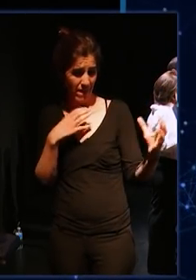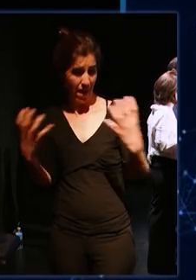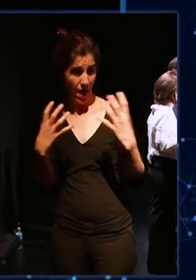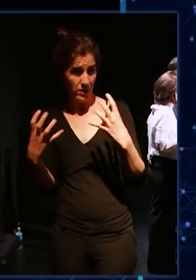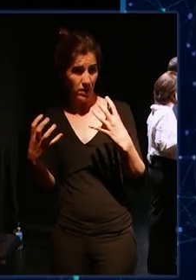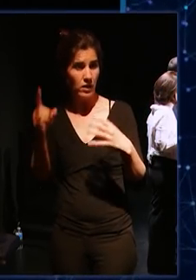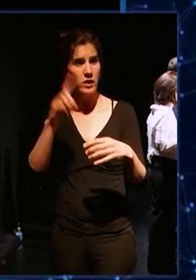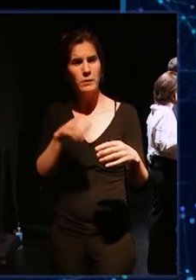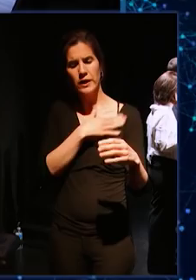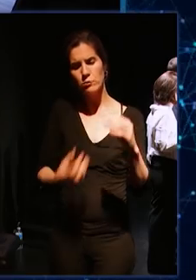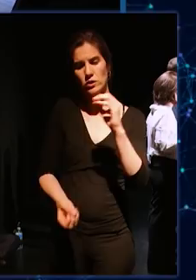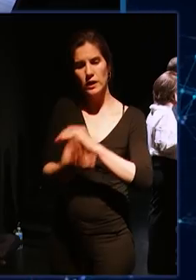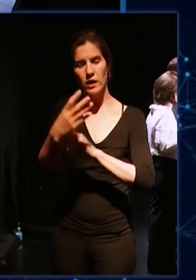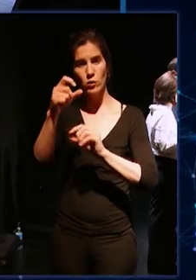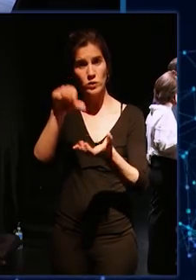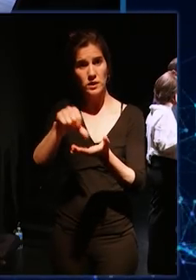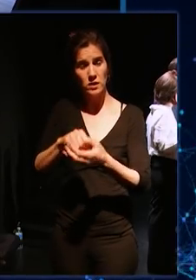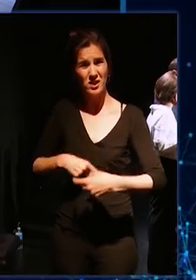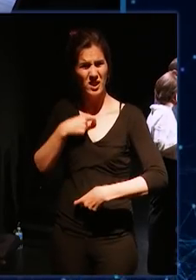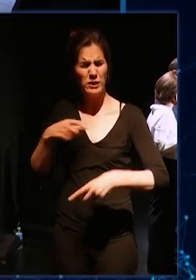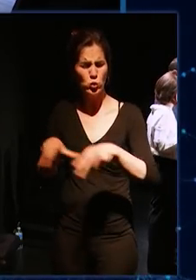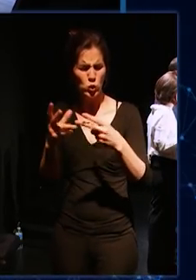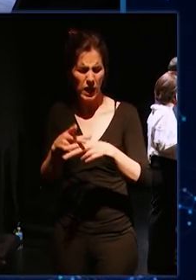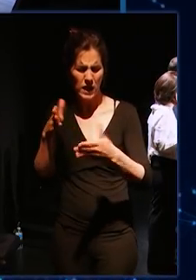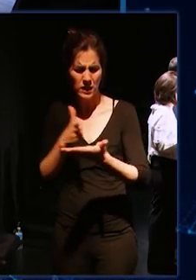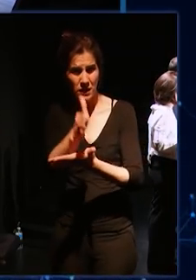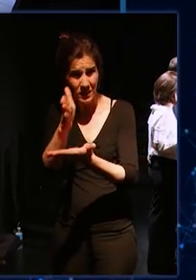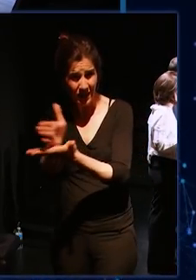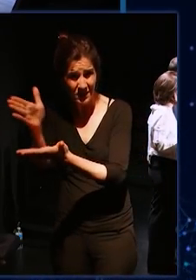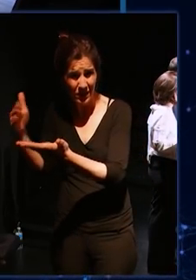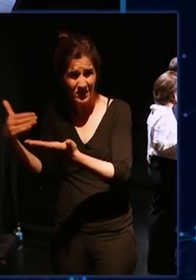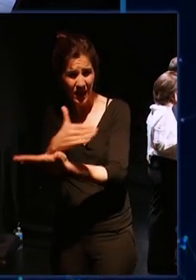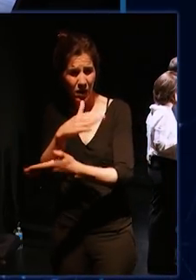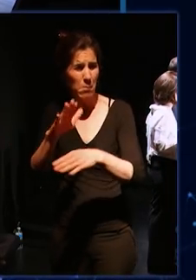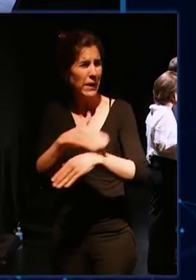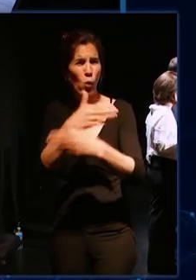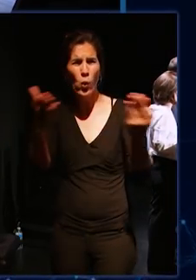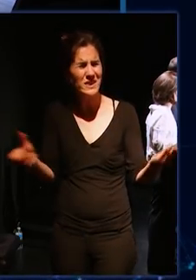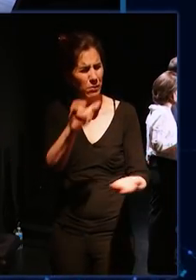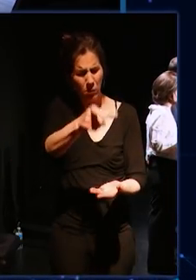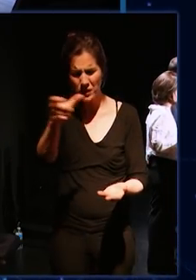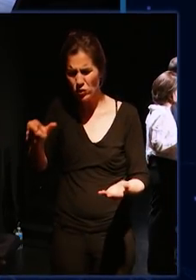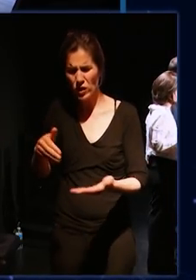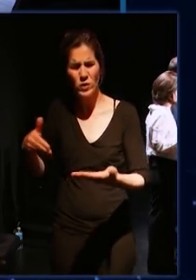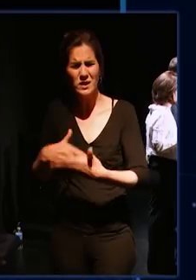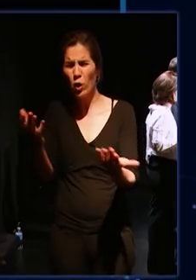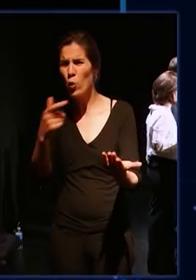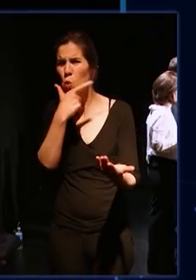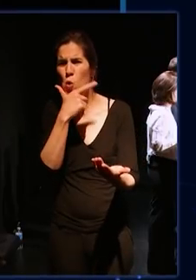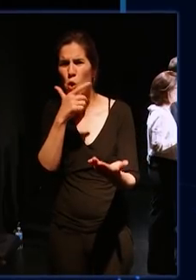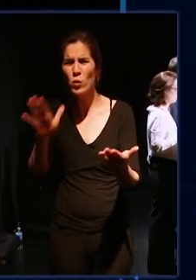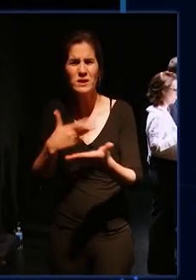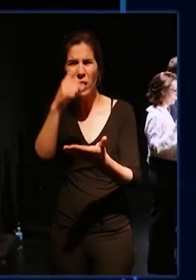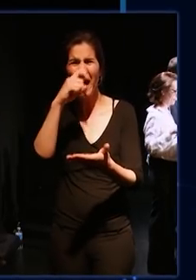cívic social, transversal, per les persones, per totes les edats, per tots els colors i tots els perfils, que ens